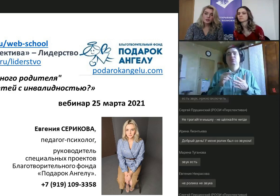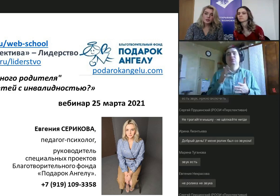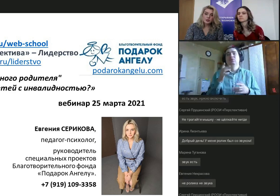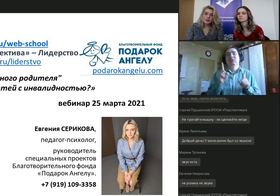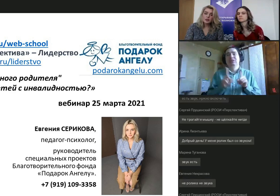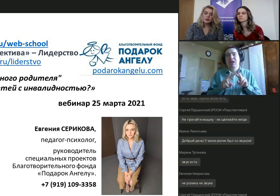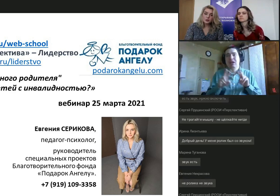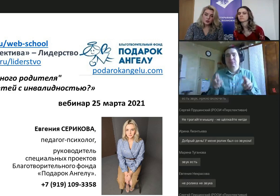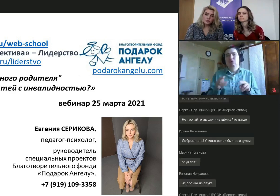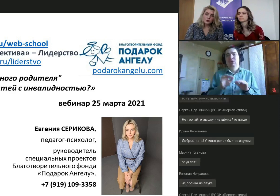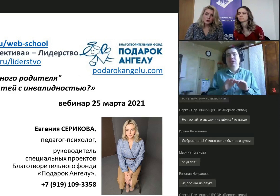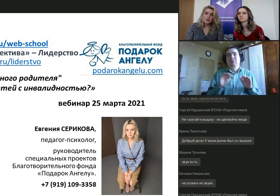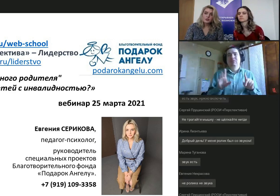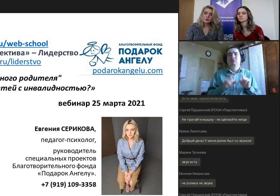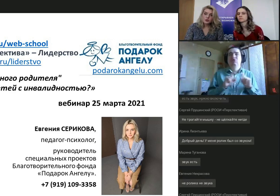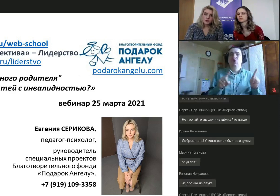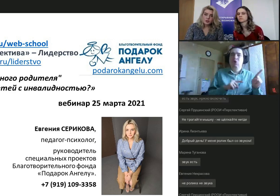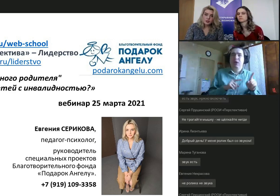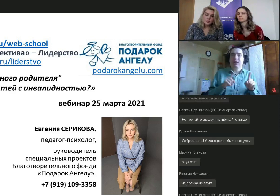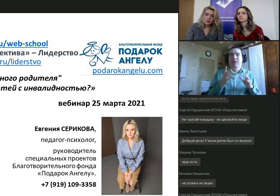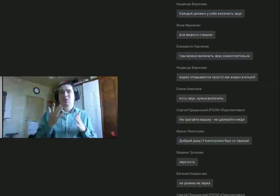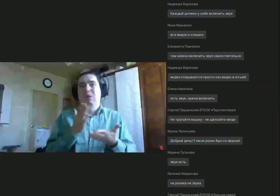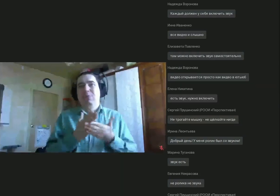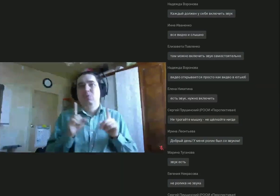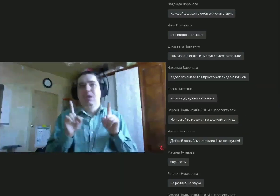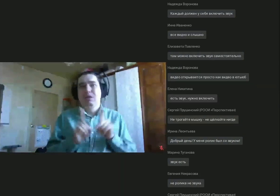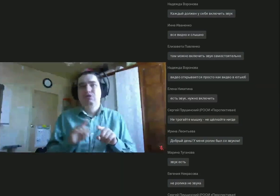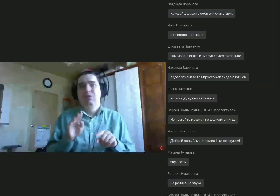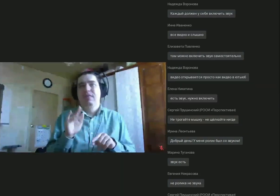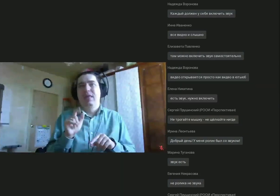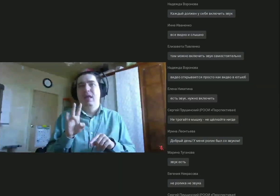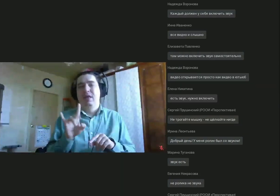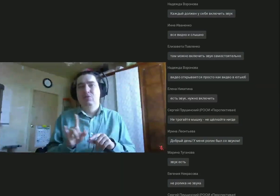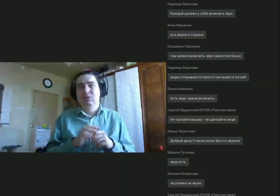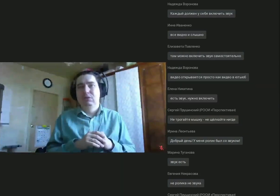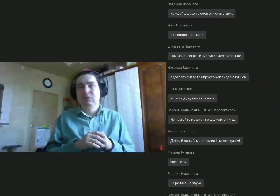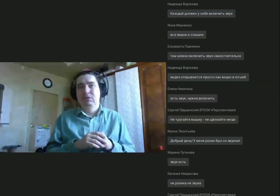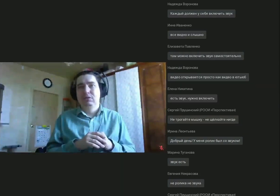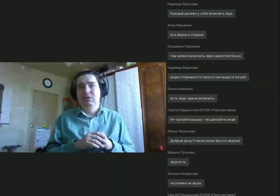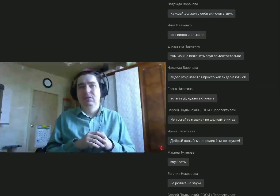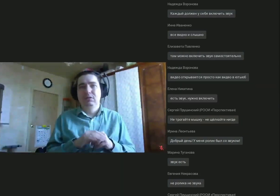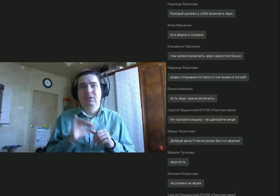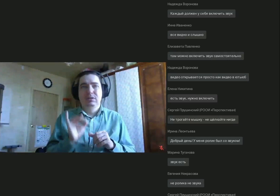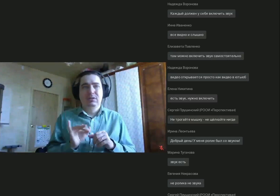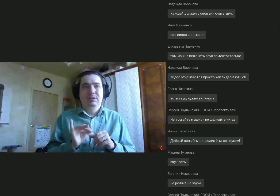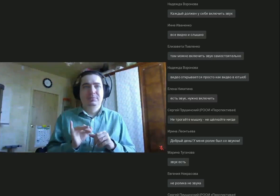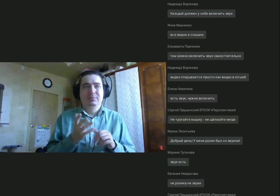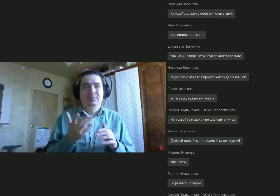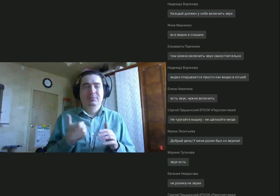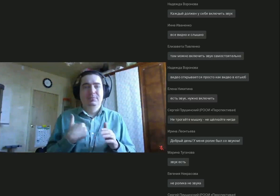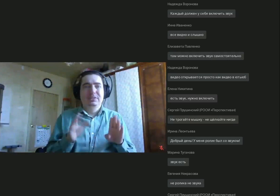детьми, у которых есть диагнозы. В худшем случае он общается исключительно с родителями и со специалистами. Ребенок от этого закрывается, процесс социализации